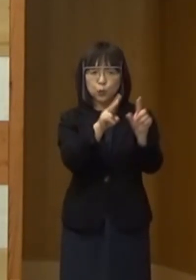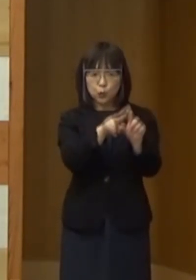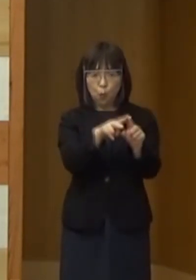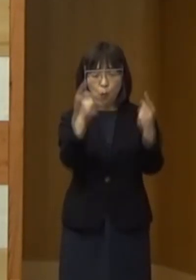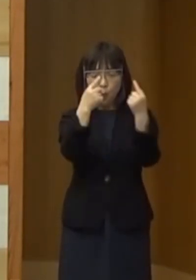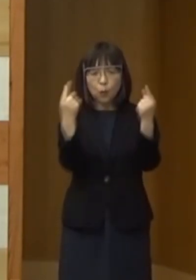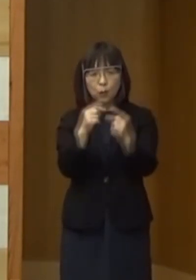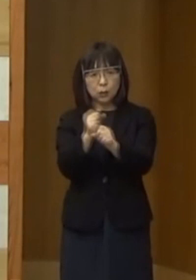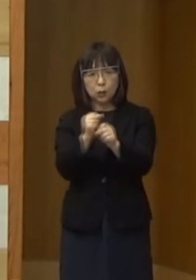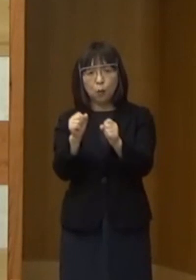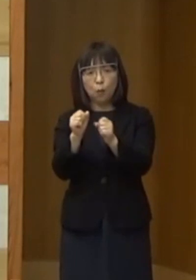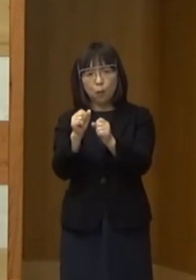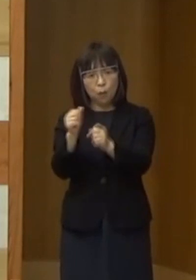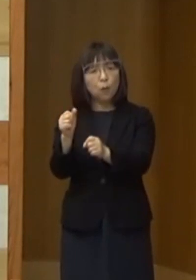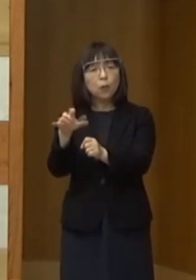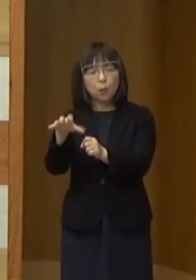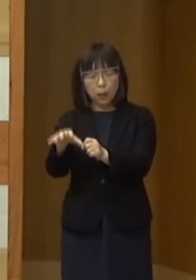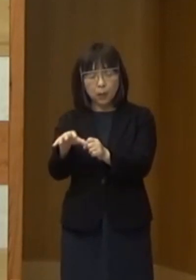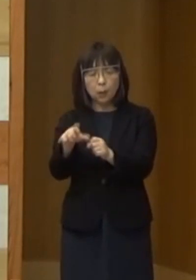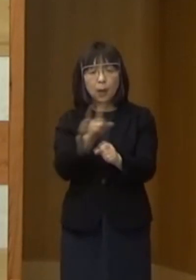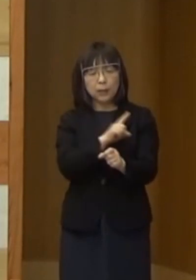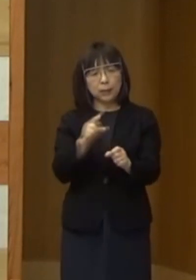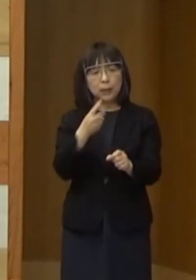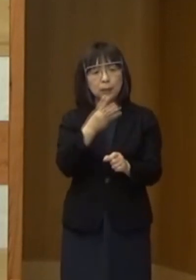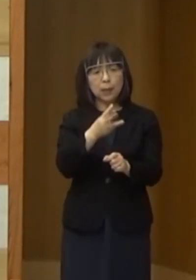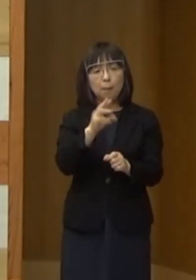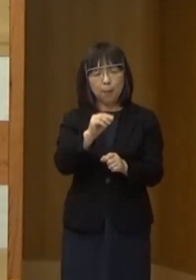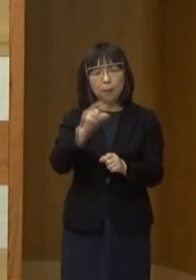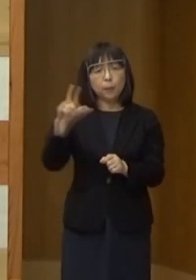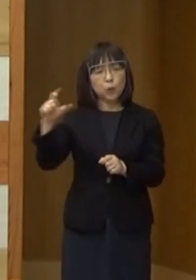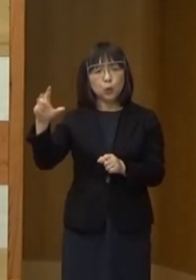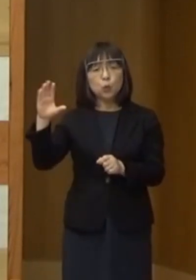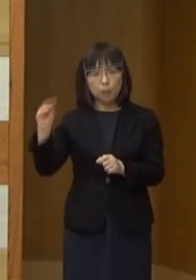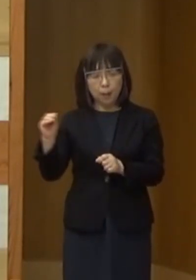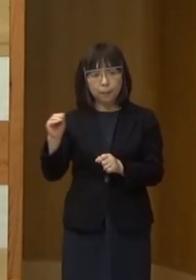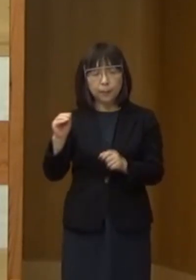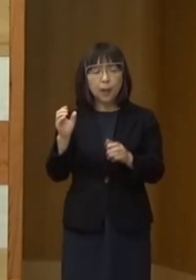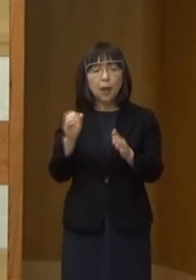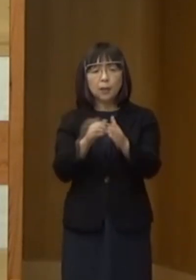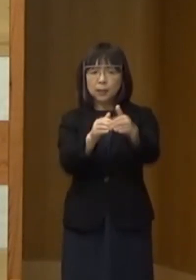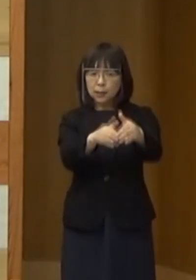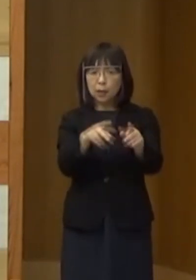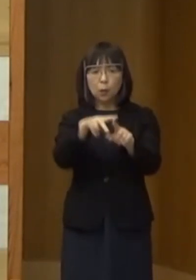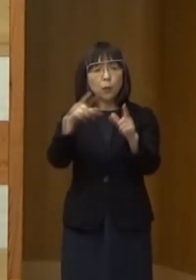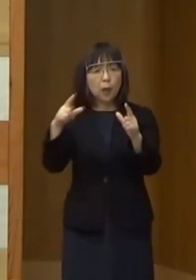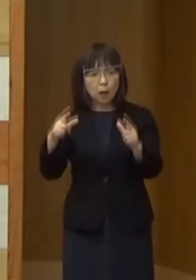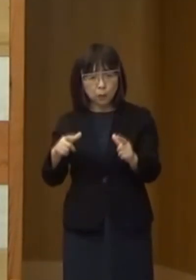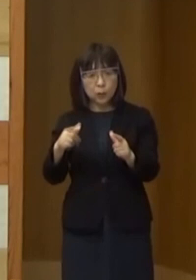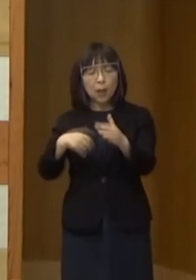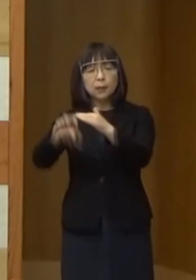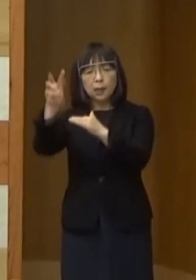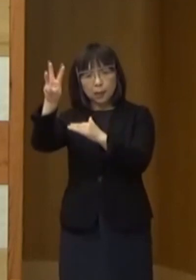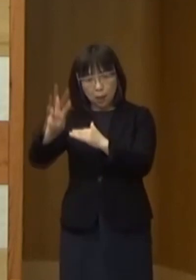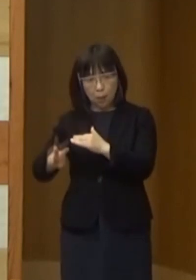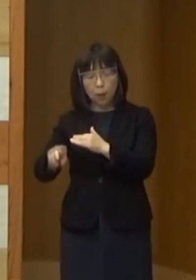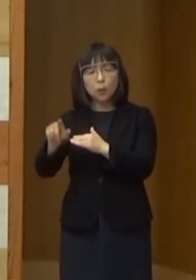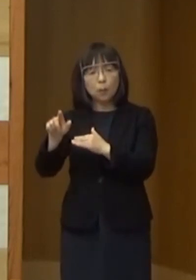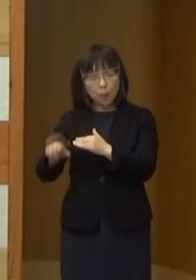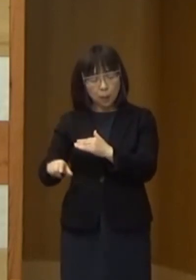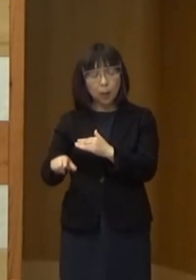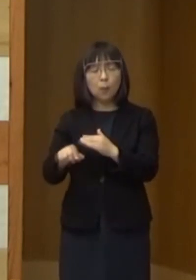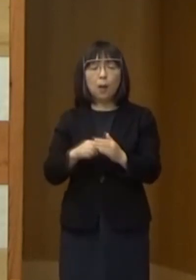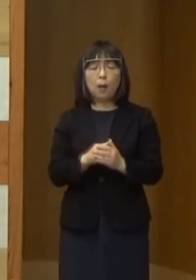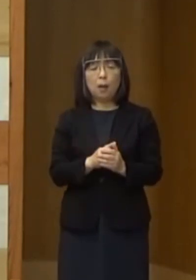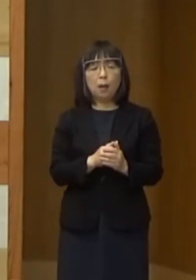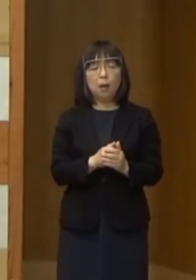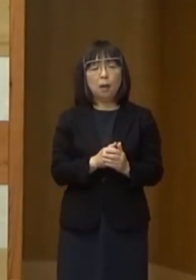人事業者には1日あたり3万円から10万円、石狩管内と小樽市、旭川市内において中小